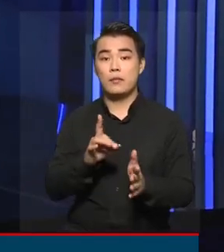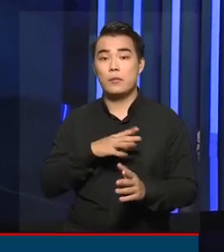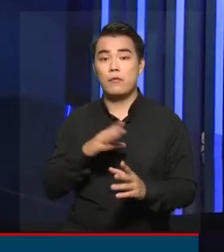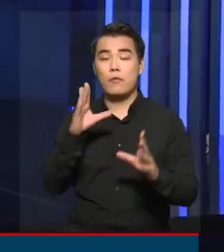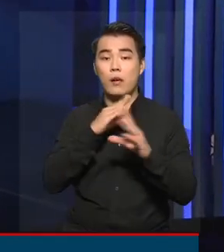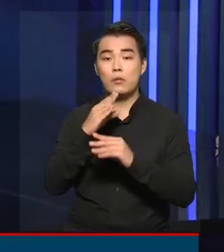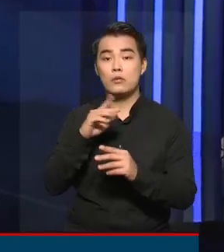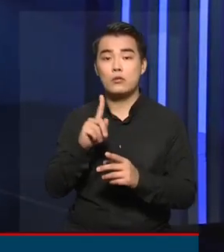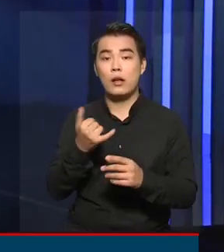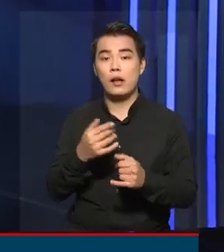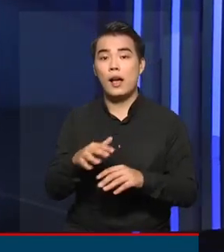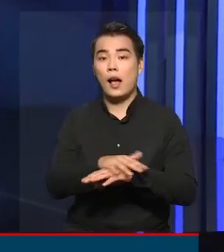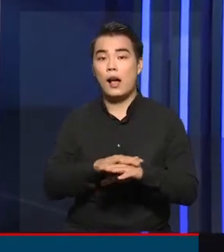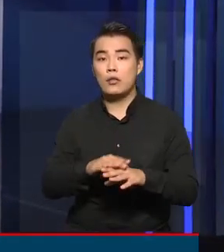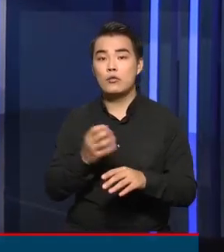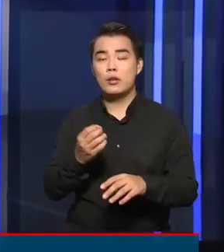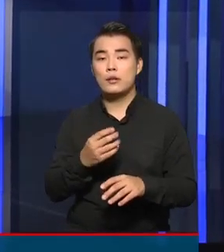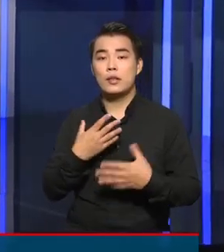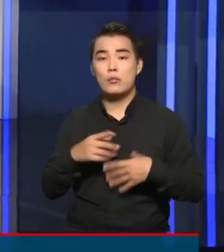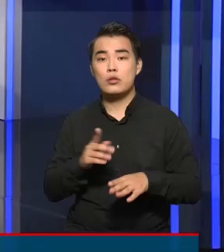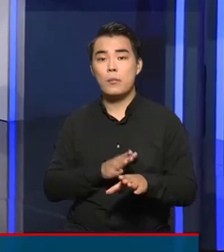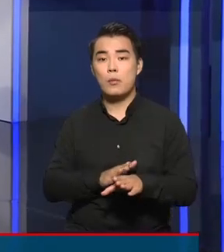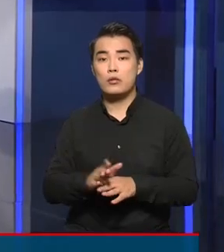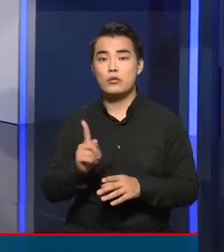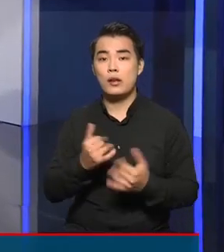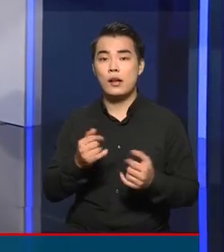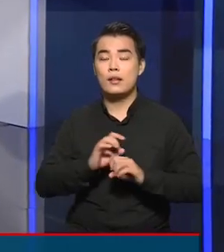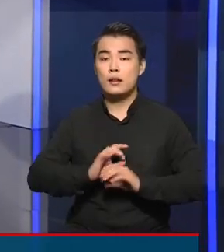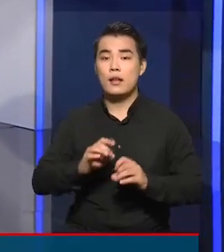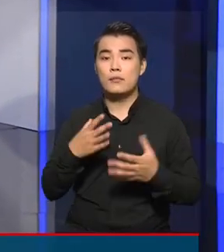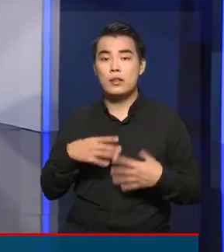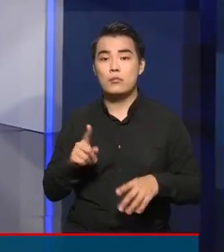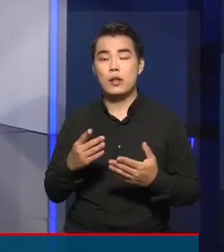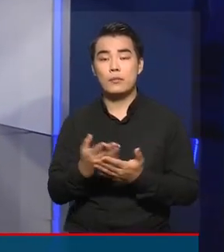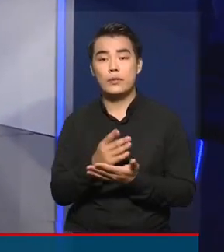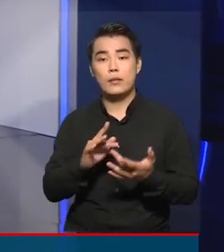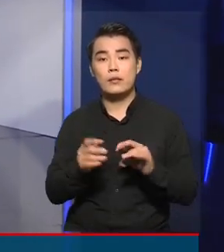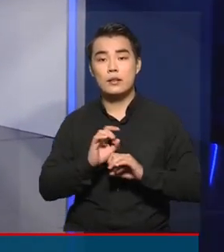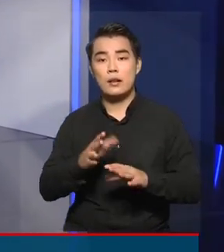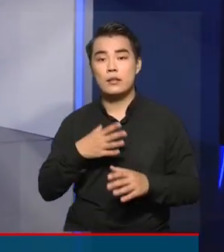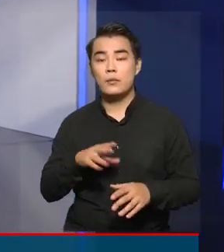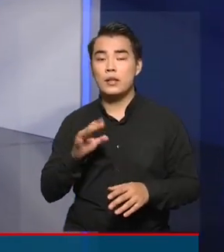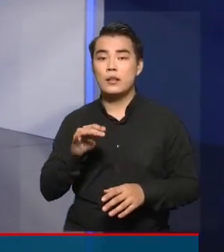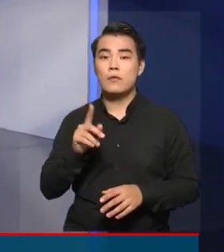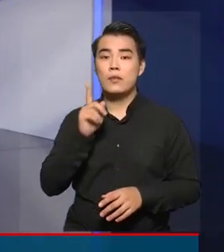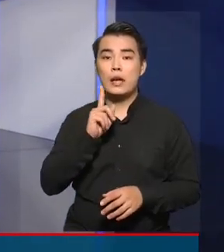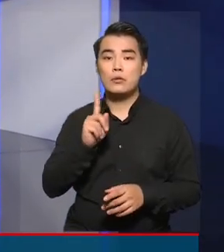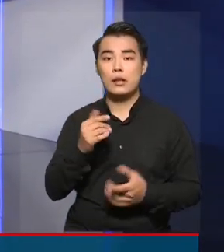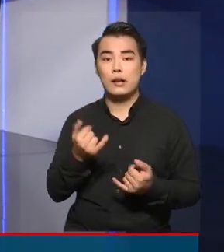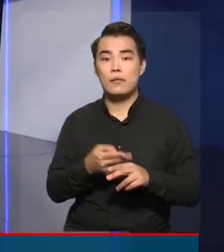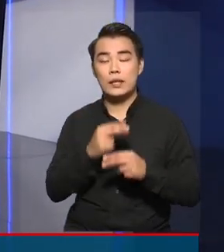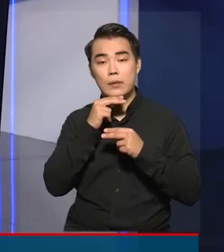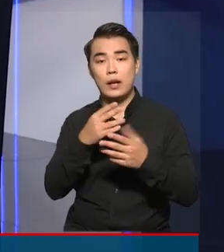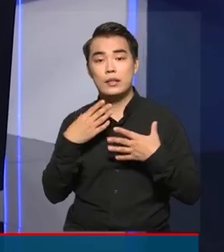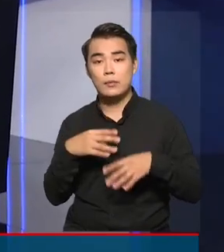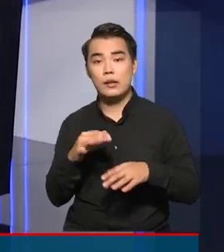жаңағы халықтың әлі толық мүмкін ақпараттанбағаны, немесе соған бір уақытылы көңіл бөлмегеннен ба жаңағы